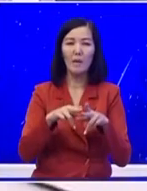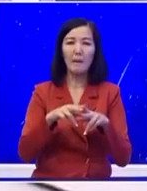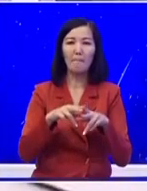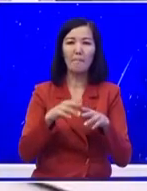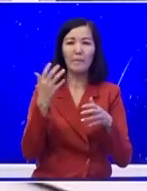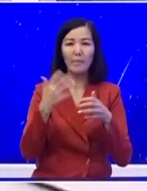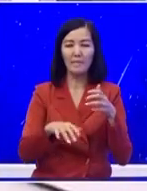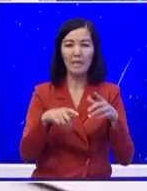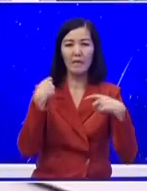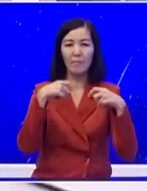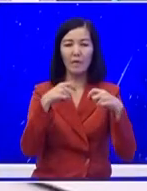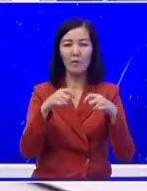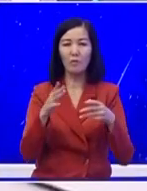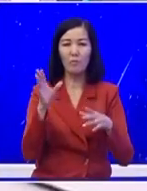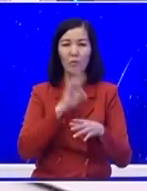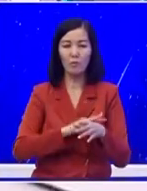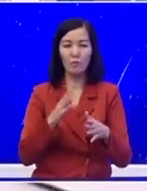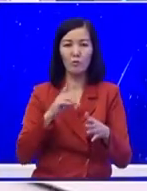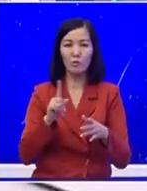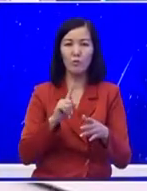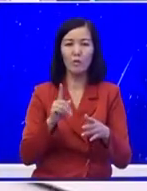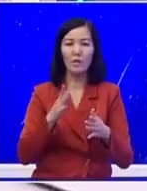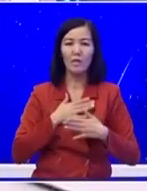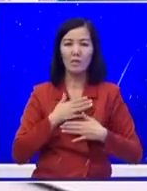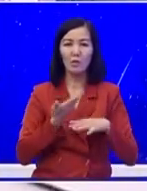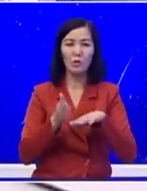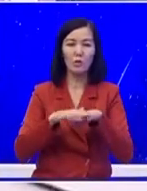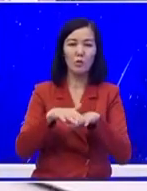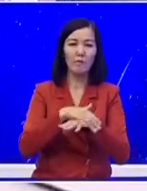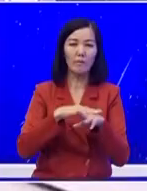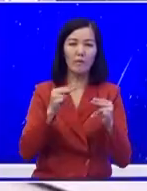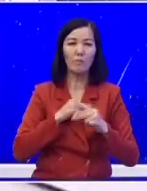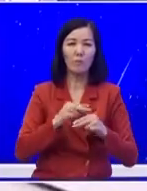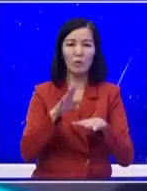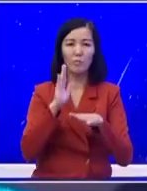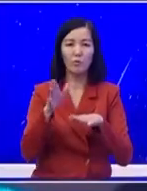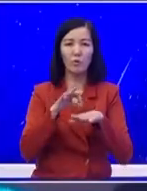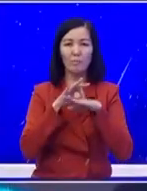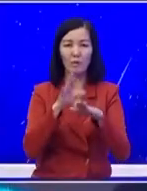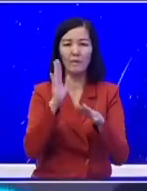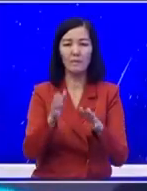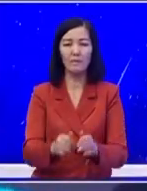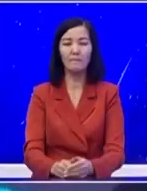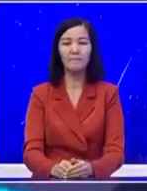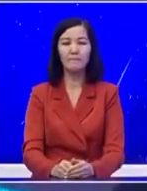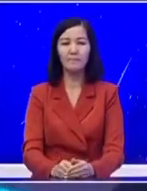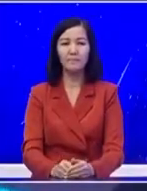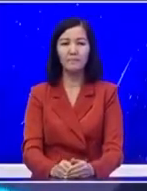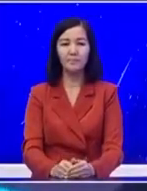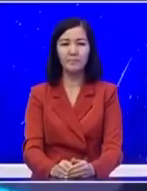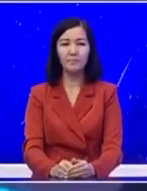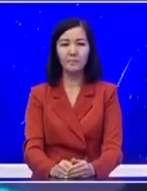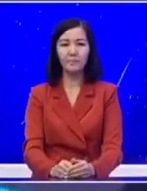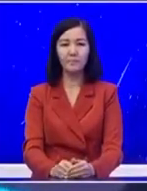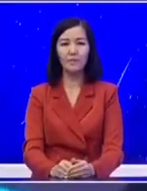лекарственные средства, пользуясь тем, что наши граждане оказались в таких условиях. Эта работа будет проводиться, добавил министр. Евгения Присяжная, Ренат